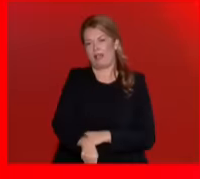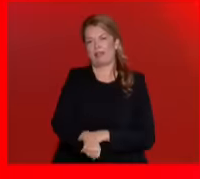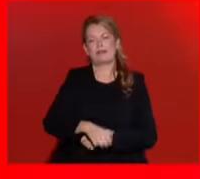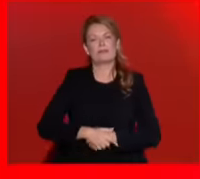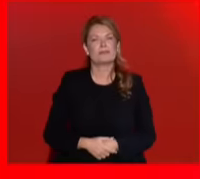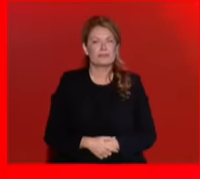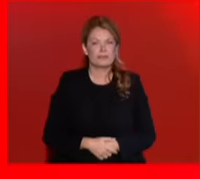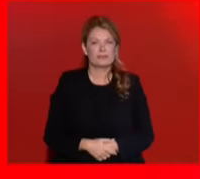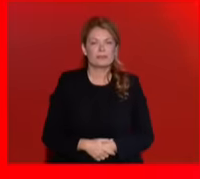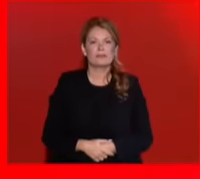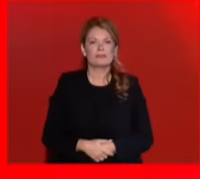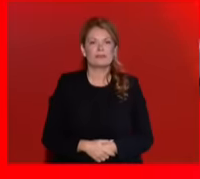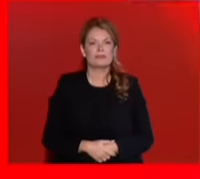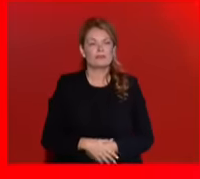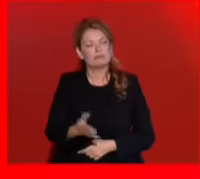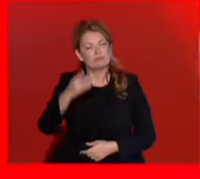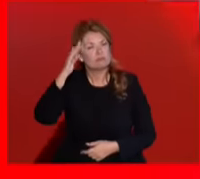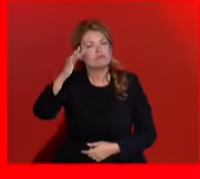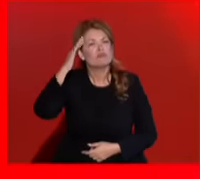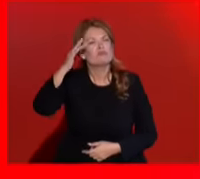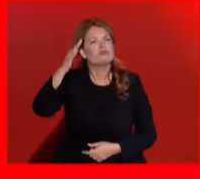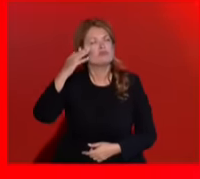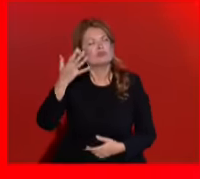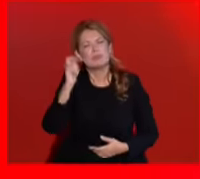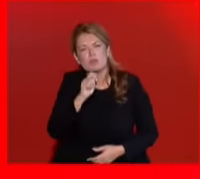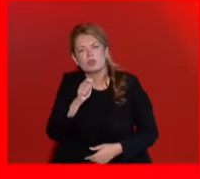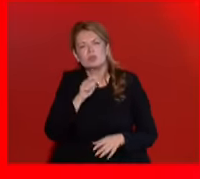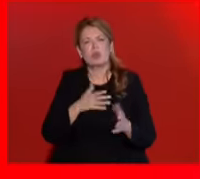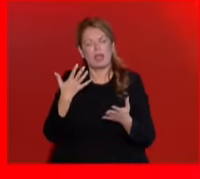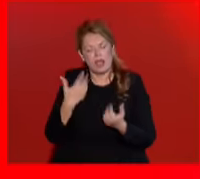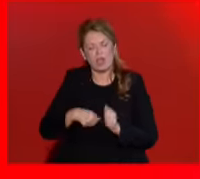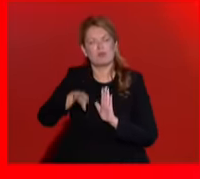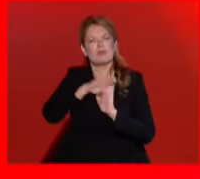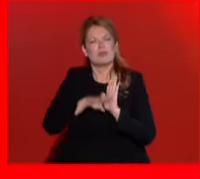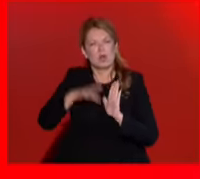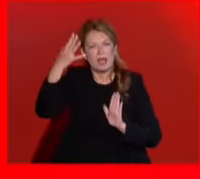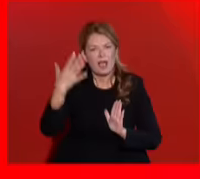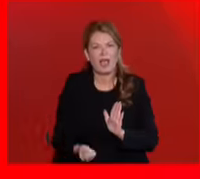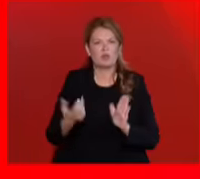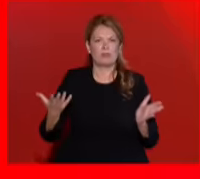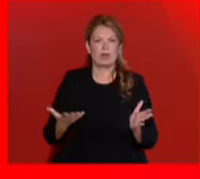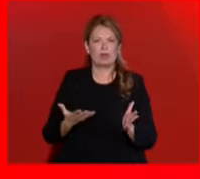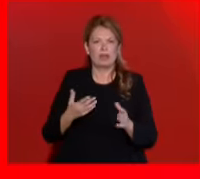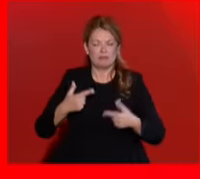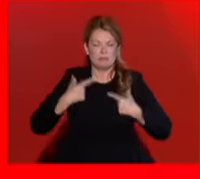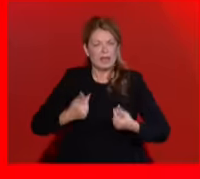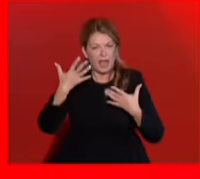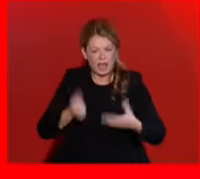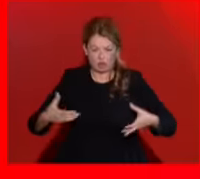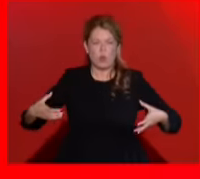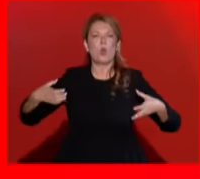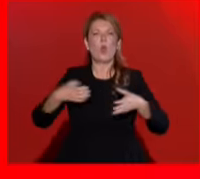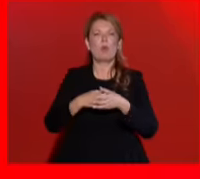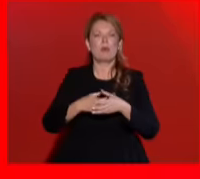Έχουμε το ιδεολογικό, το πολιτικό, το προγραμματικό οπλοστάσιο. Έχουμε μια κοινοβουλευτική ομάδα η